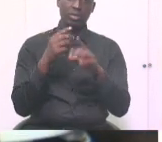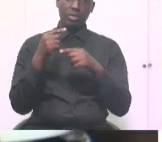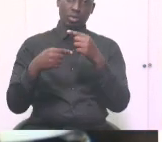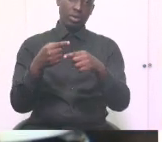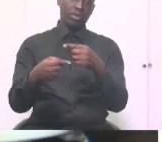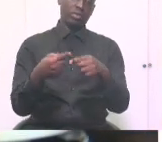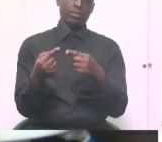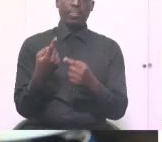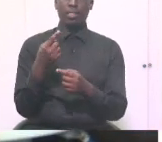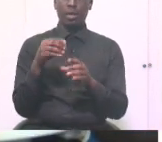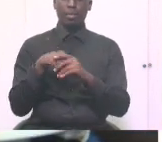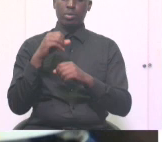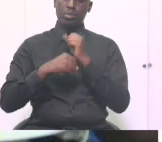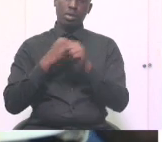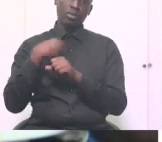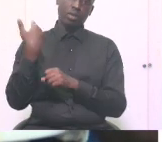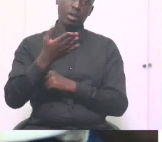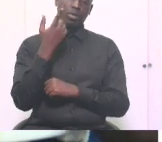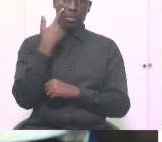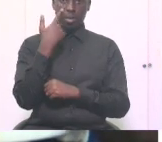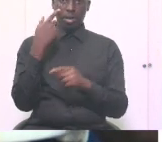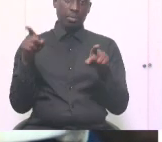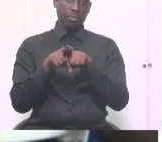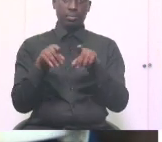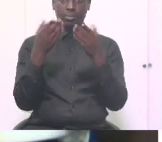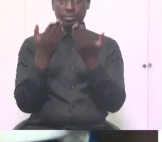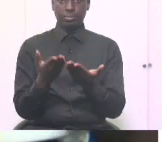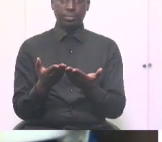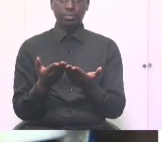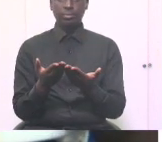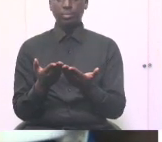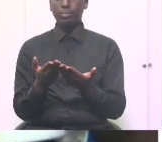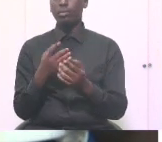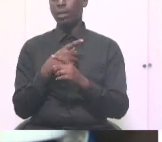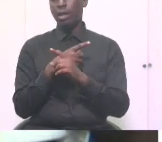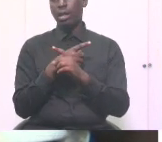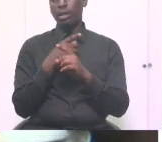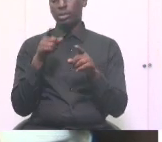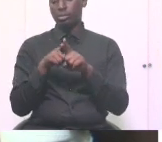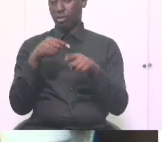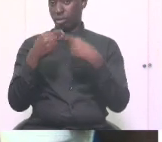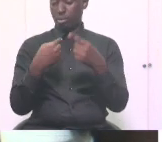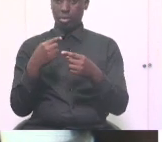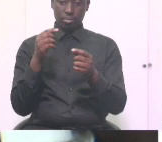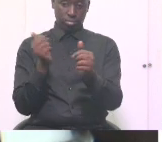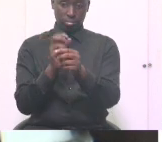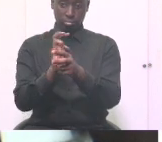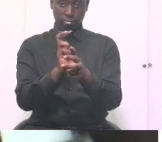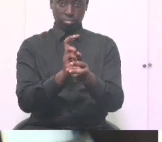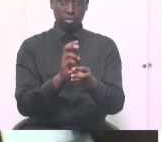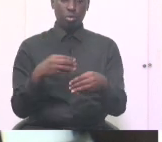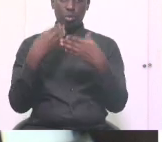kereka ikibazo gikomeje n'umwaka utaha tukabona ko ariko bikomeje kumera ibi nabyo tuzakomeza tubikurikirane